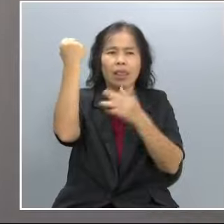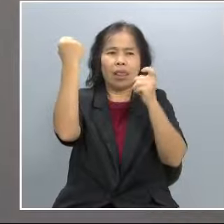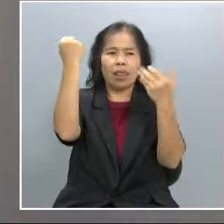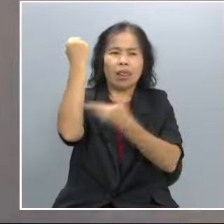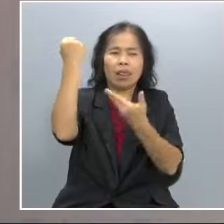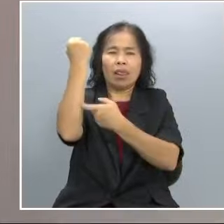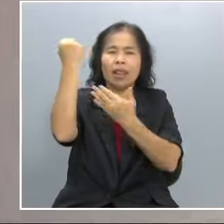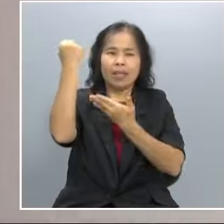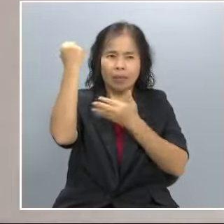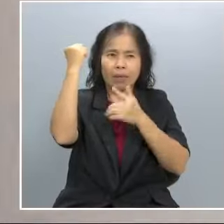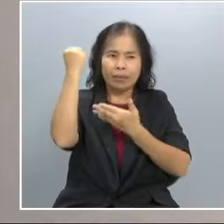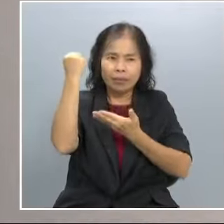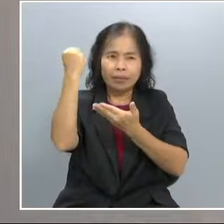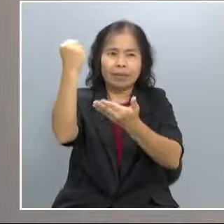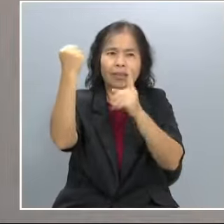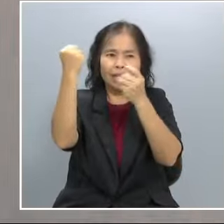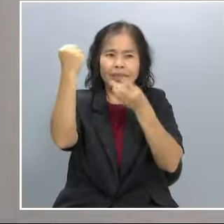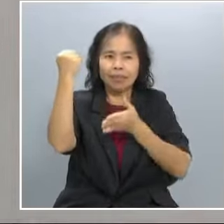เดินหน้าอีกหน่อยค่ะ